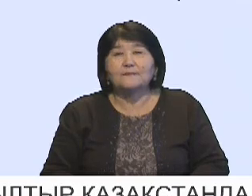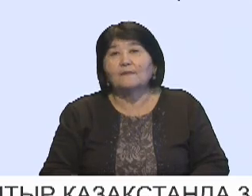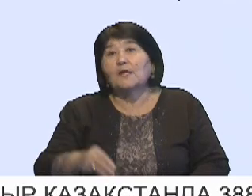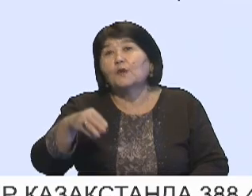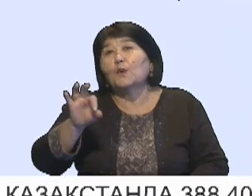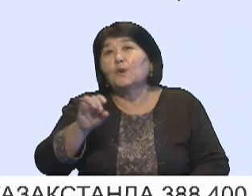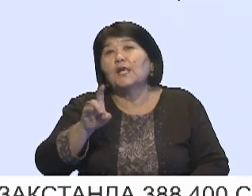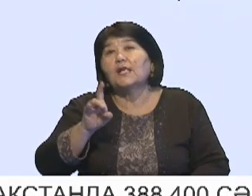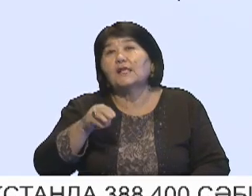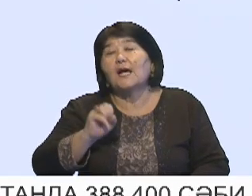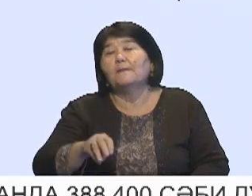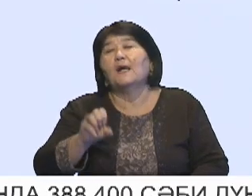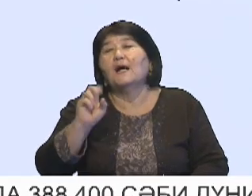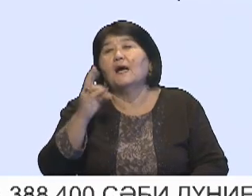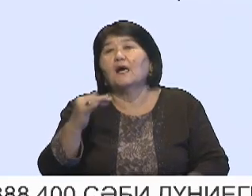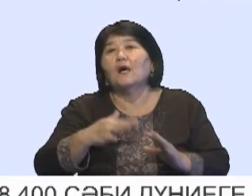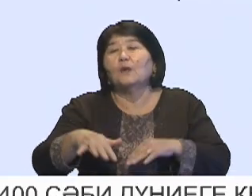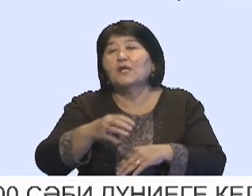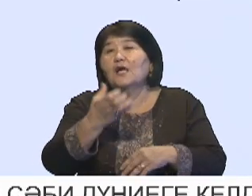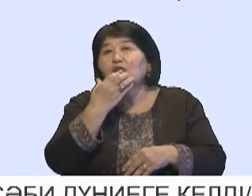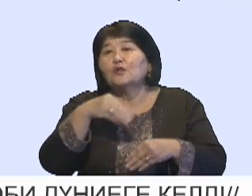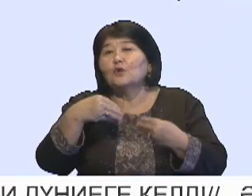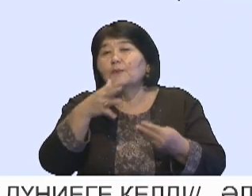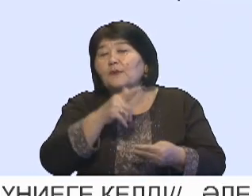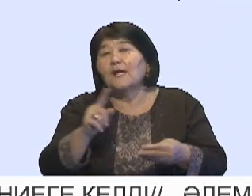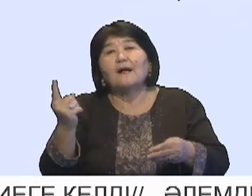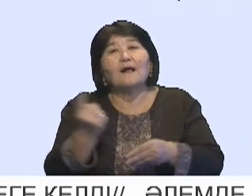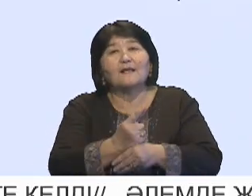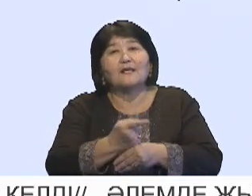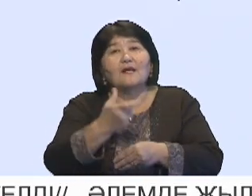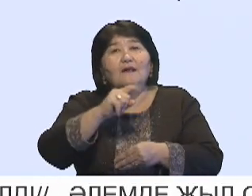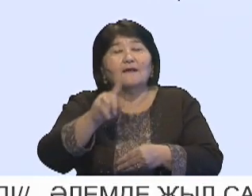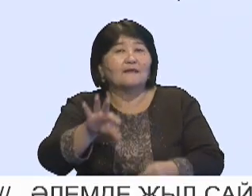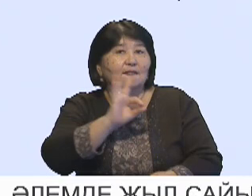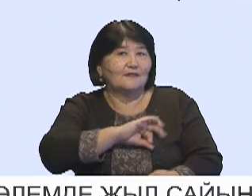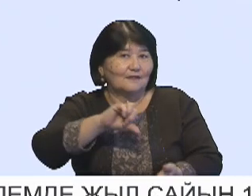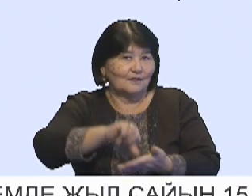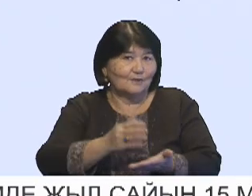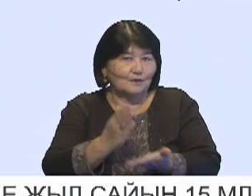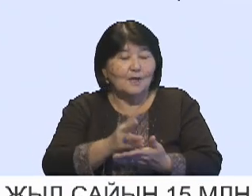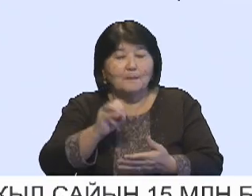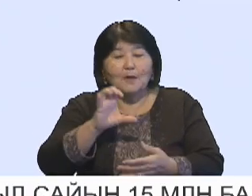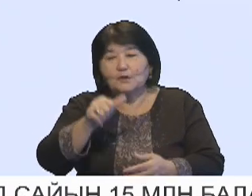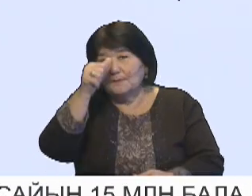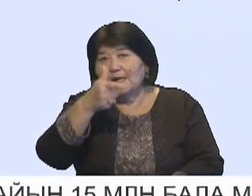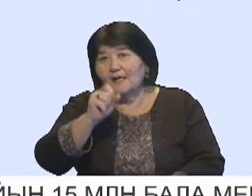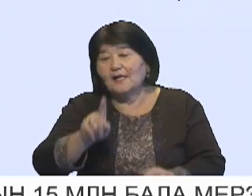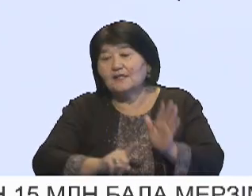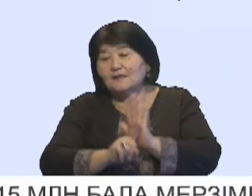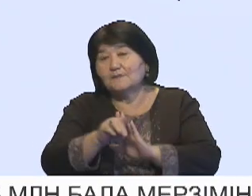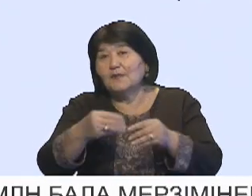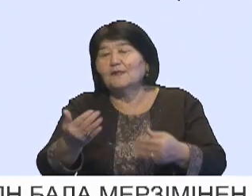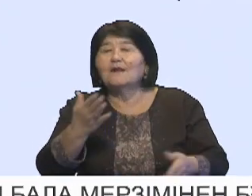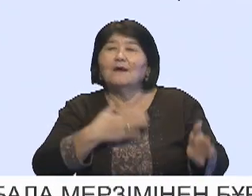Төретам кенті мен Ақай ауылының халқы жылу беру маусымында алғаш рет көгілдір отын игілігін көріп отыр. Маусым айында газ беріліп, енді міне